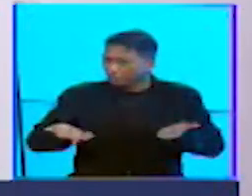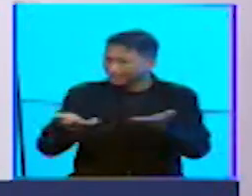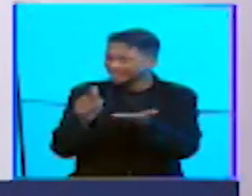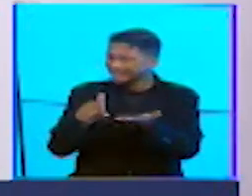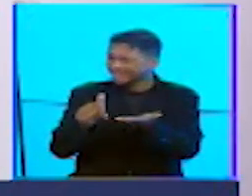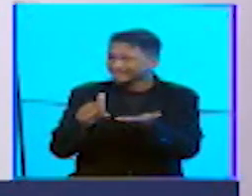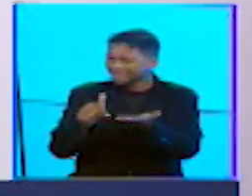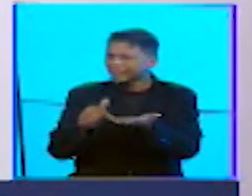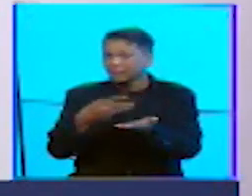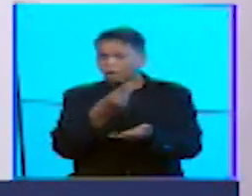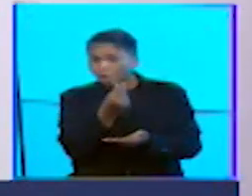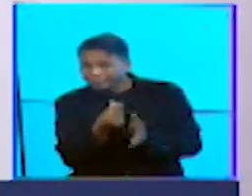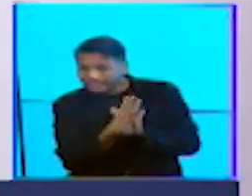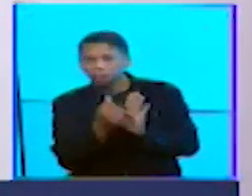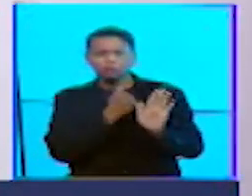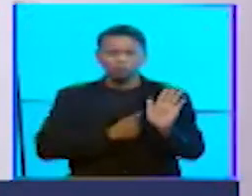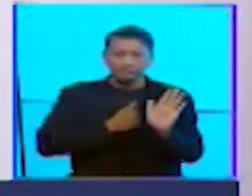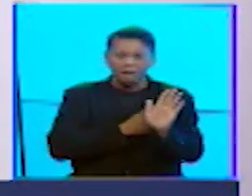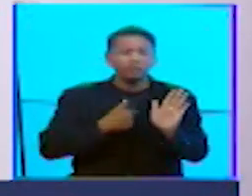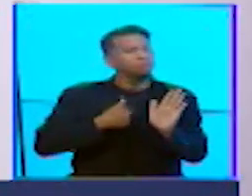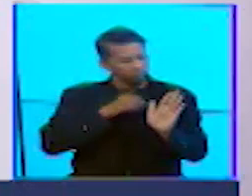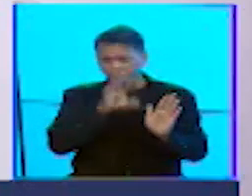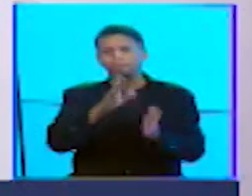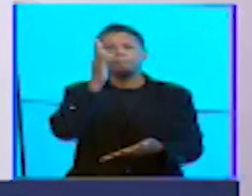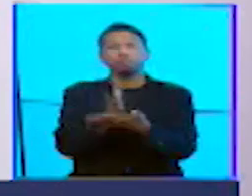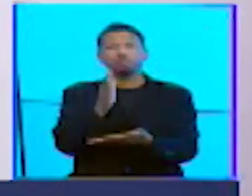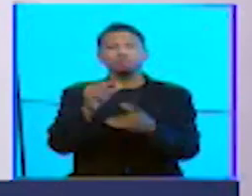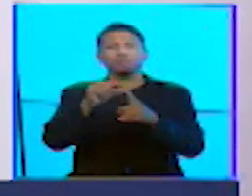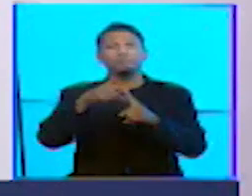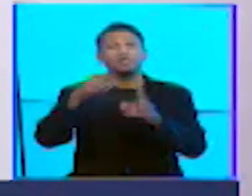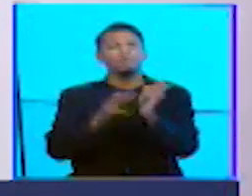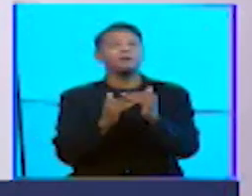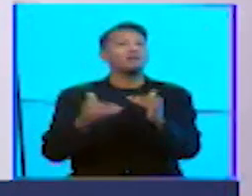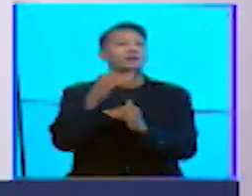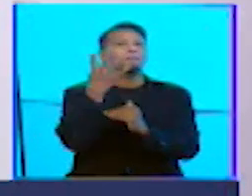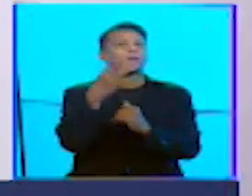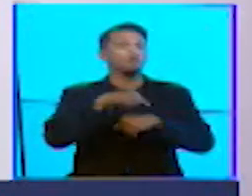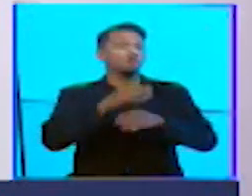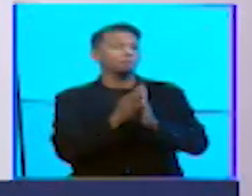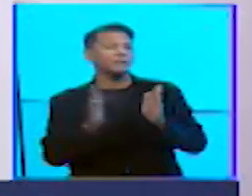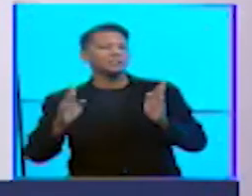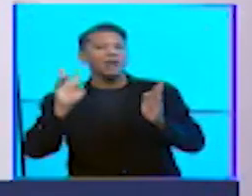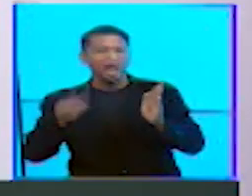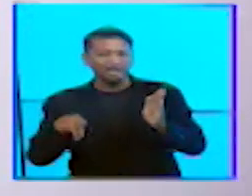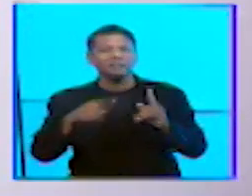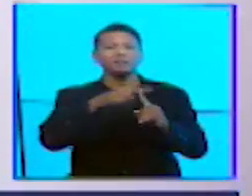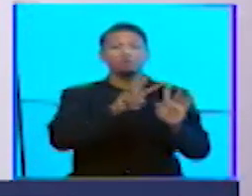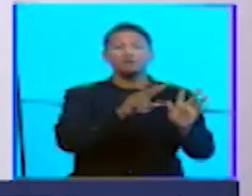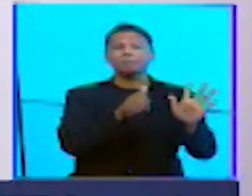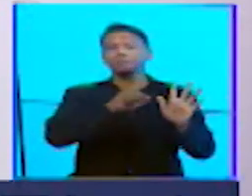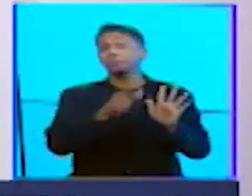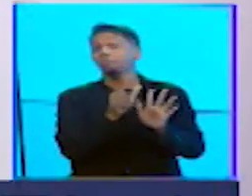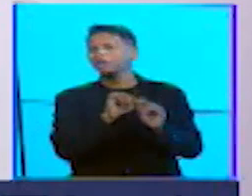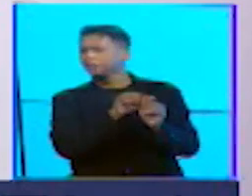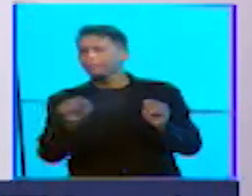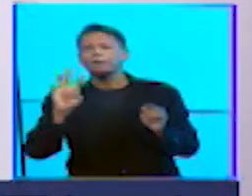penerapan PPKM level 4 dari tanggal 26 Juli sampai dengan 2 Agustus 2021.